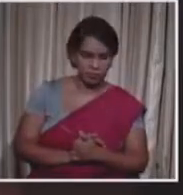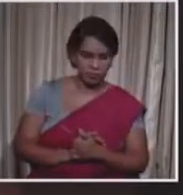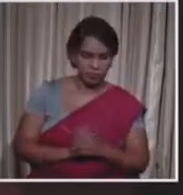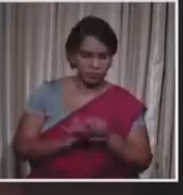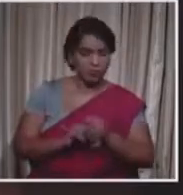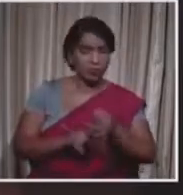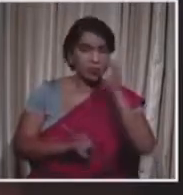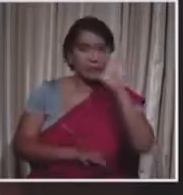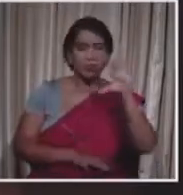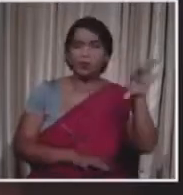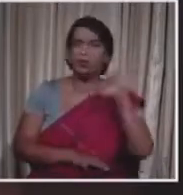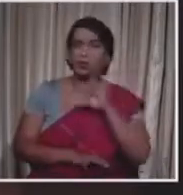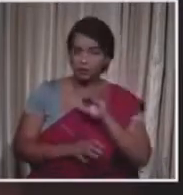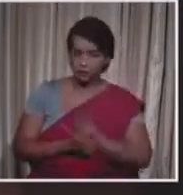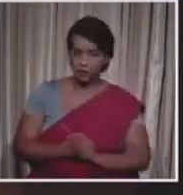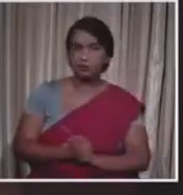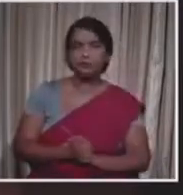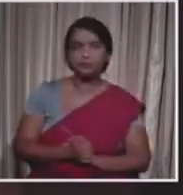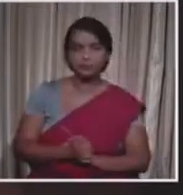ජනාධිපතිවරෙක් තෝරගත්තා.